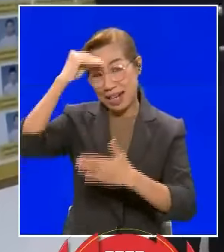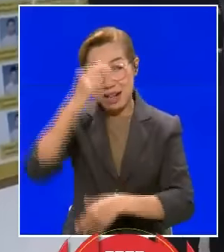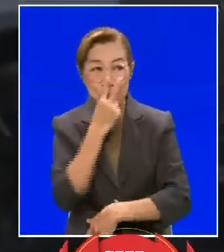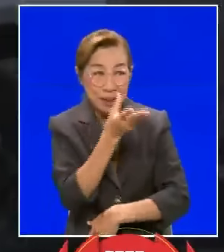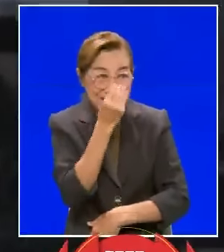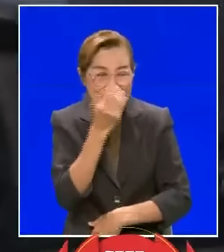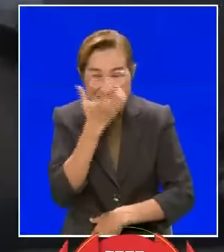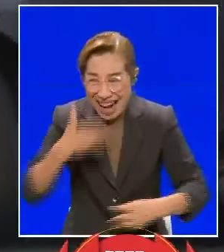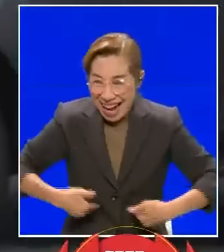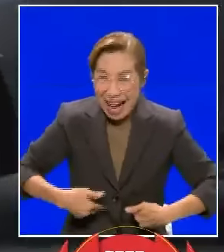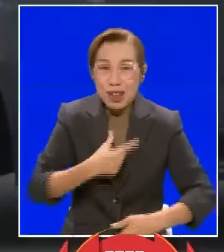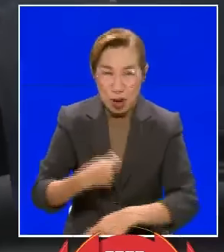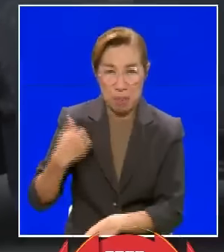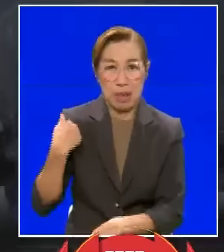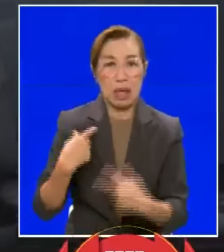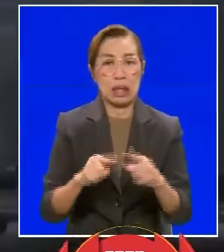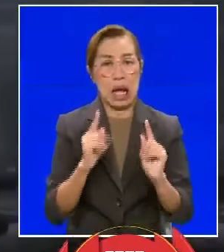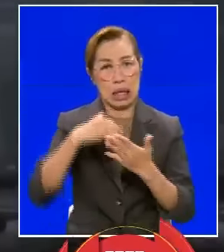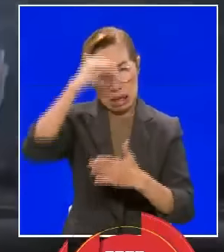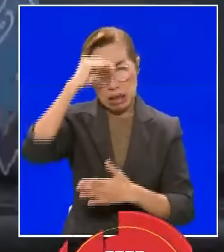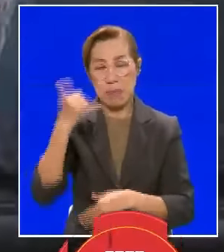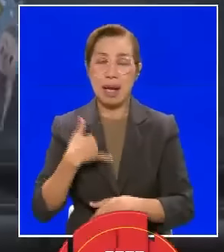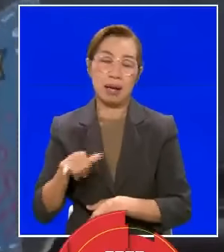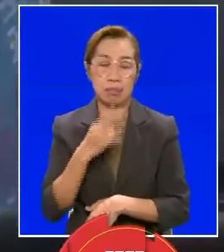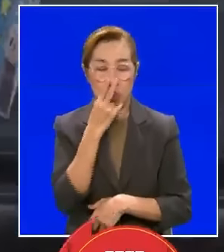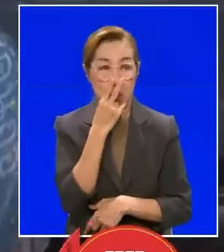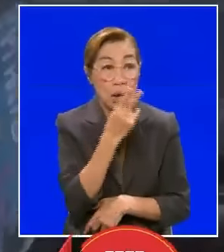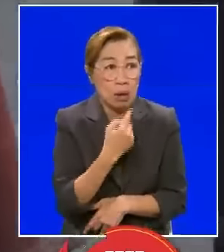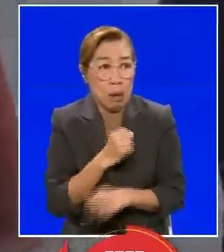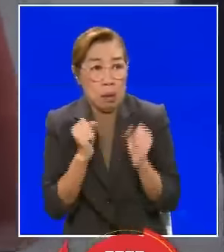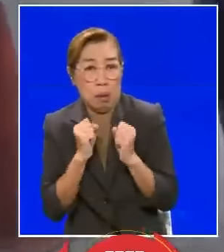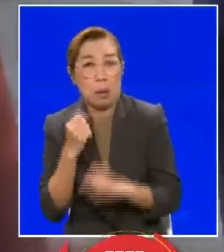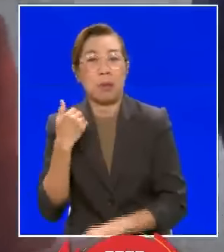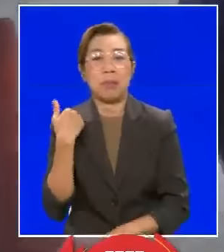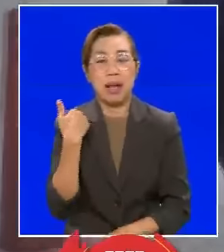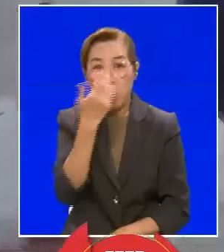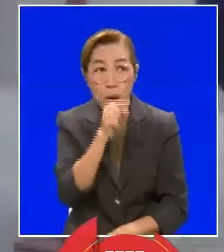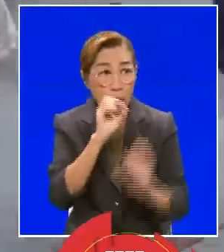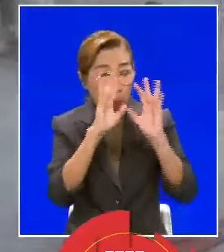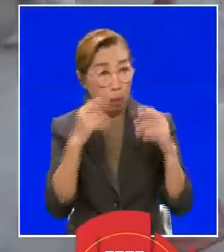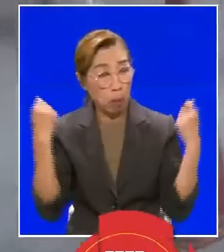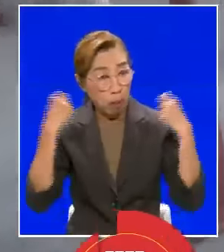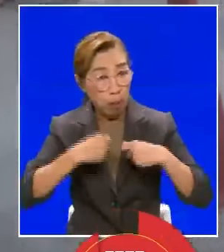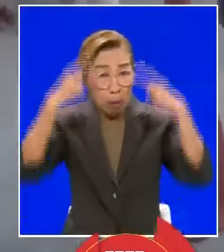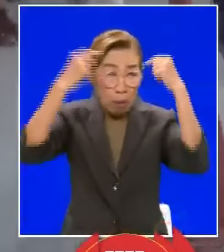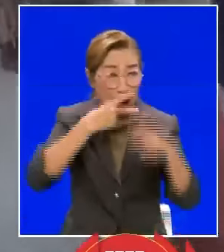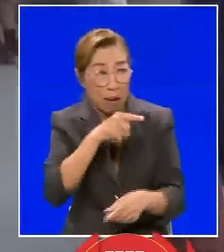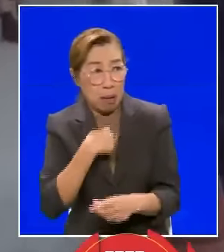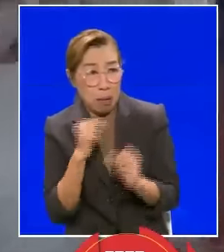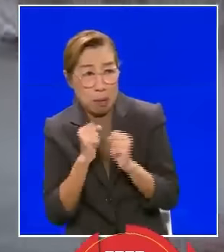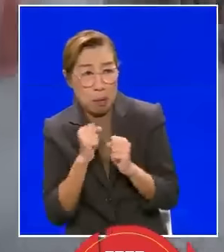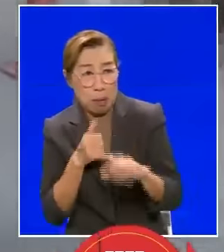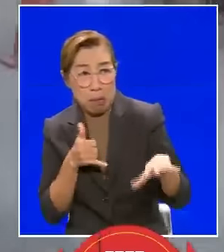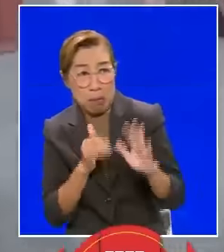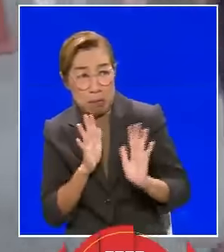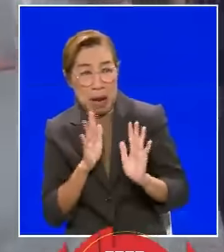มีหัวเลาะแต่เขาบอกบางคนกลัวสิฮะอาจจะงงๆนะเห็นครูมาทำแบบนี้เขาบอกกลัวกว่าจะเดินเข้าโรงเรียนได้เขา